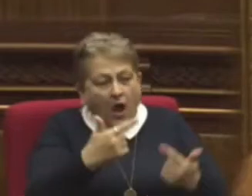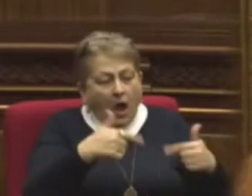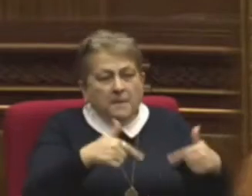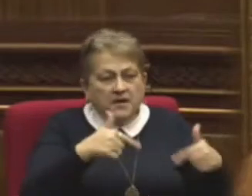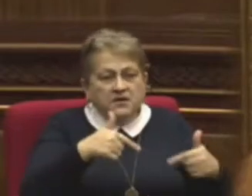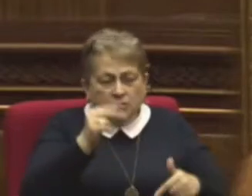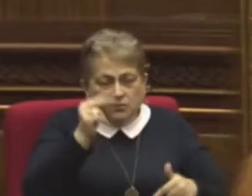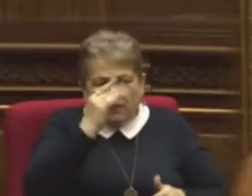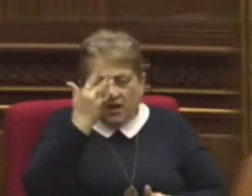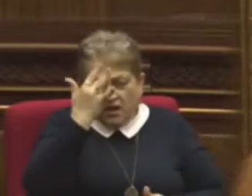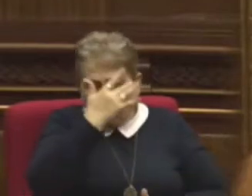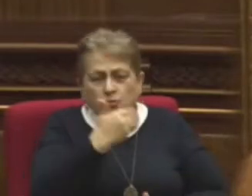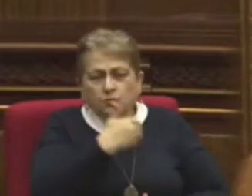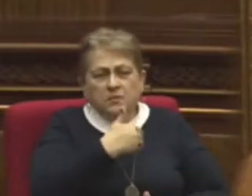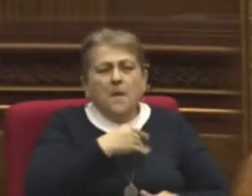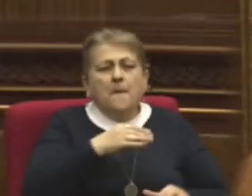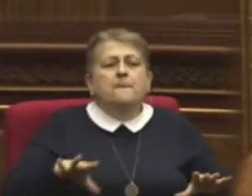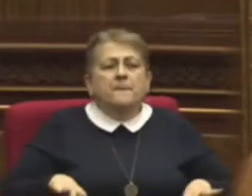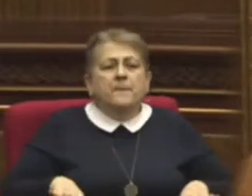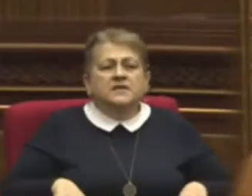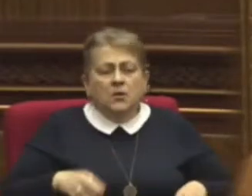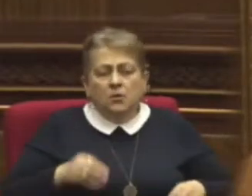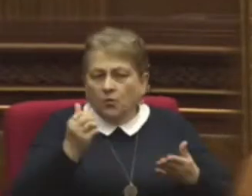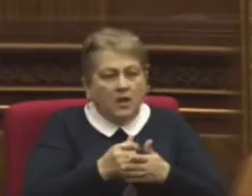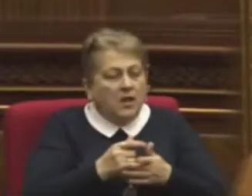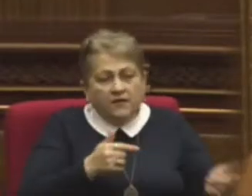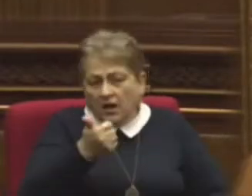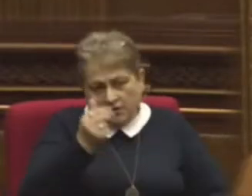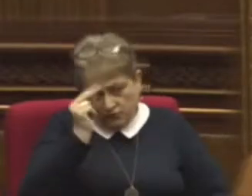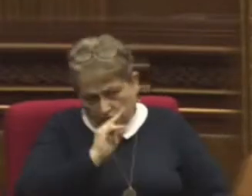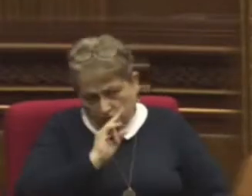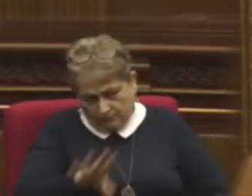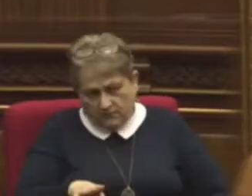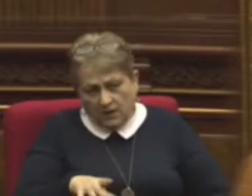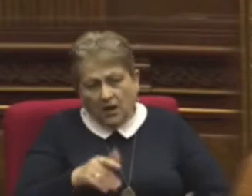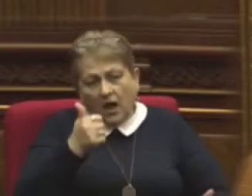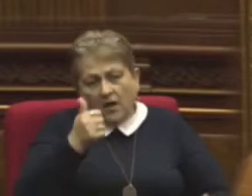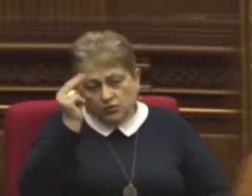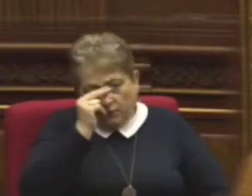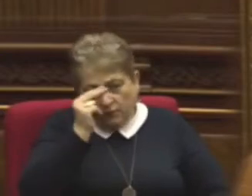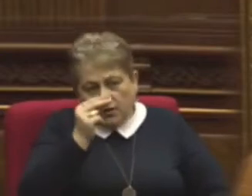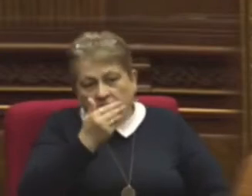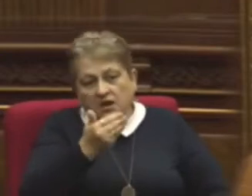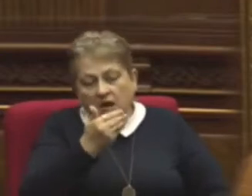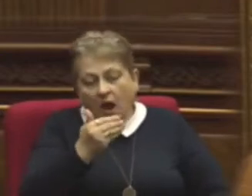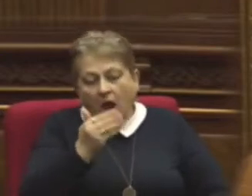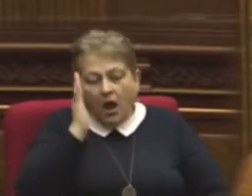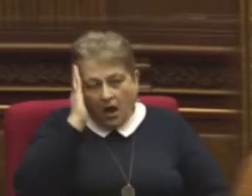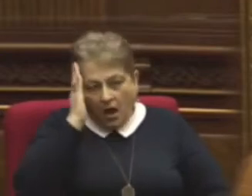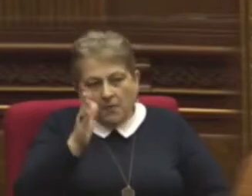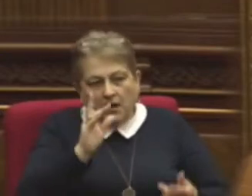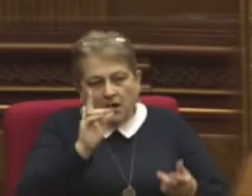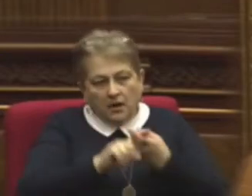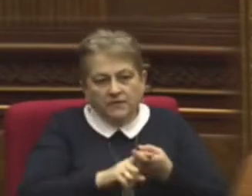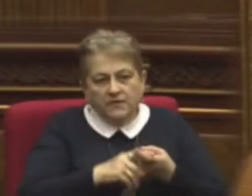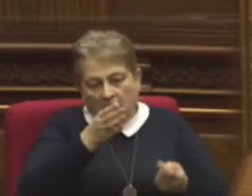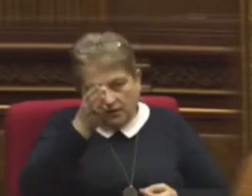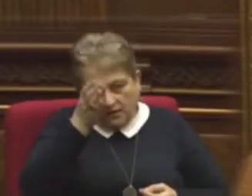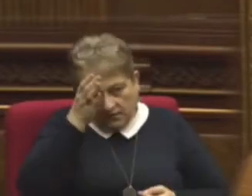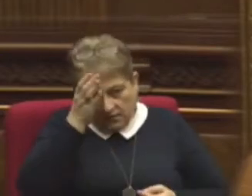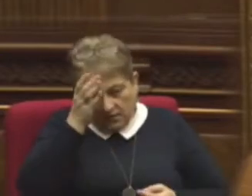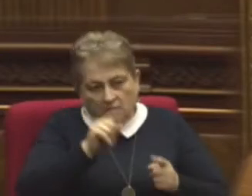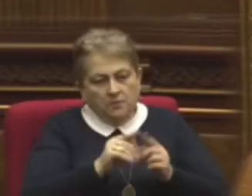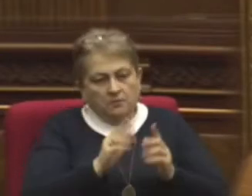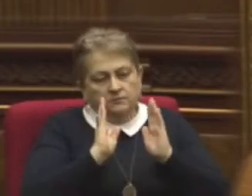համասանում սովորելիս երազում է դառնալ բիզնեսմեն, գումար վաստակ, նա լավ չի սովորի։ Նա լավ կսովորի միայն եթե իր ապագան կապված իր այսօրվա գիտելիքի հետ